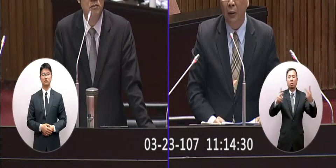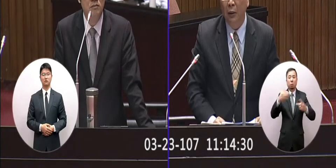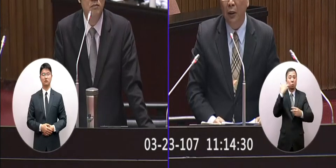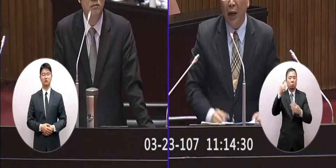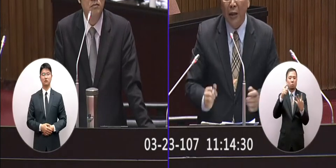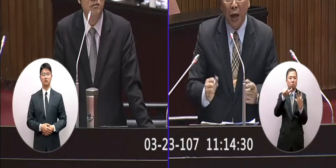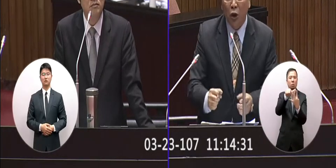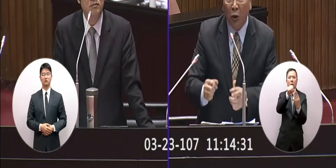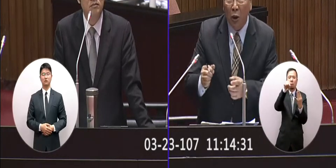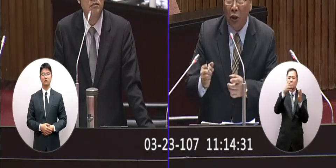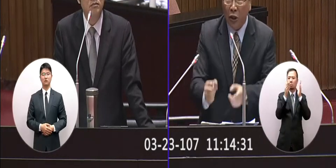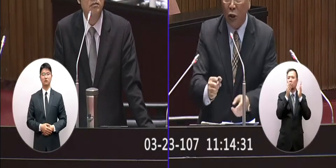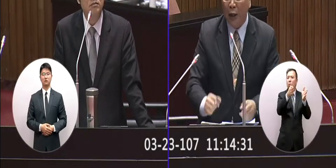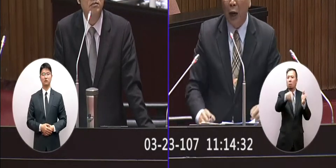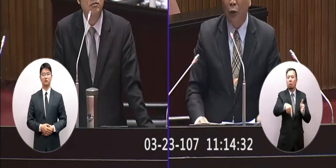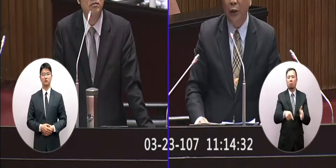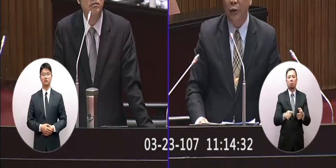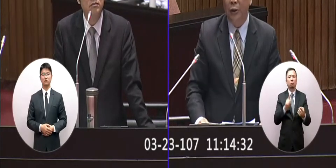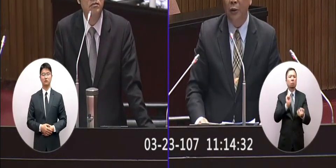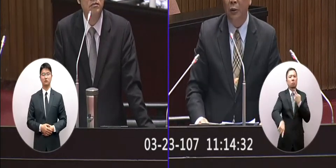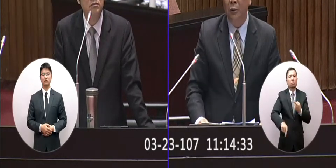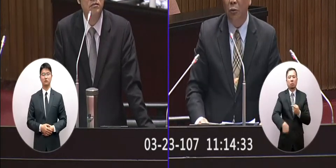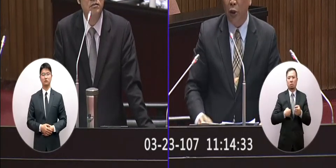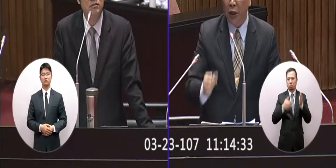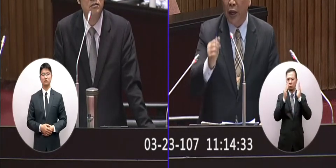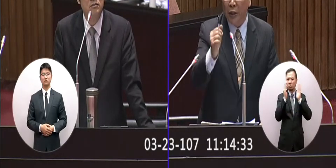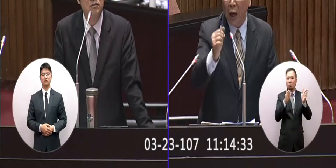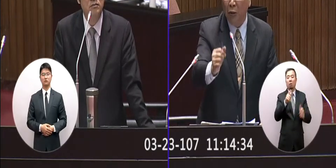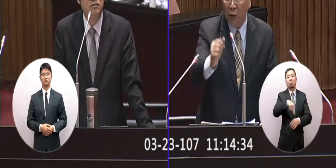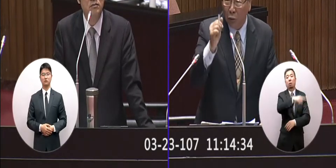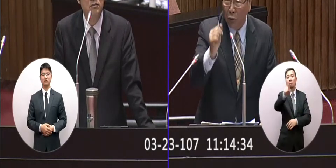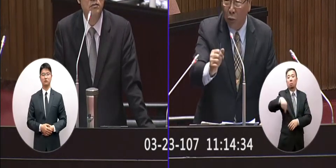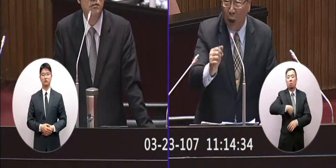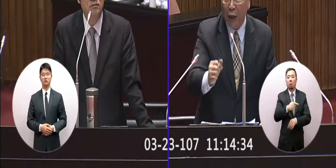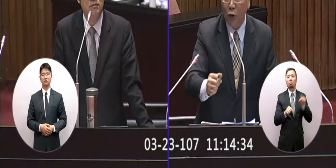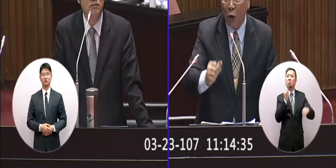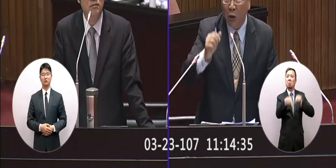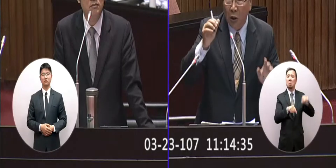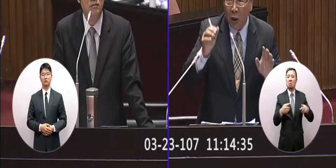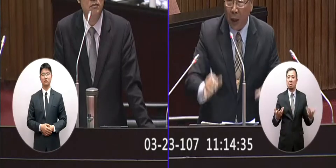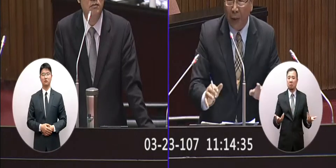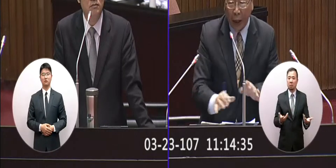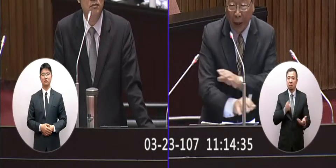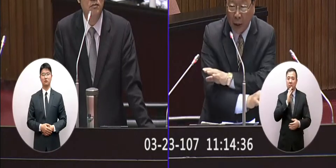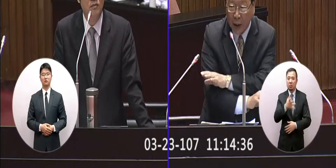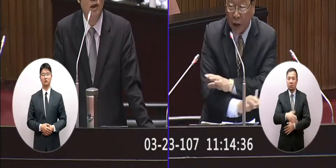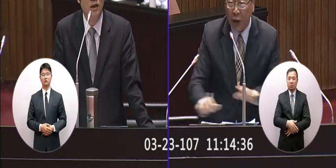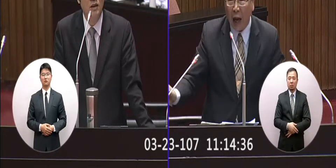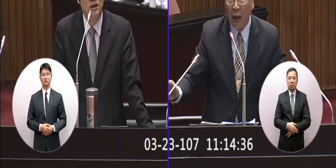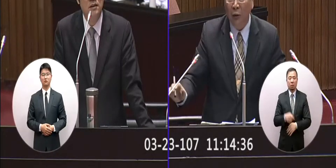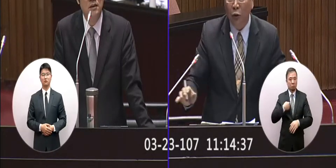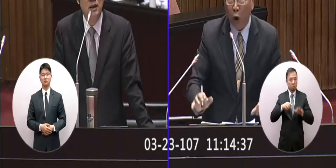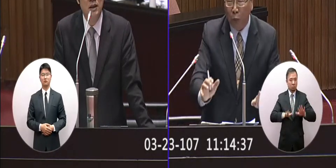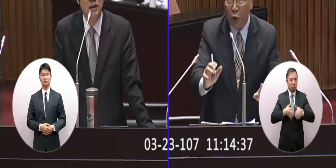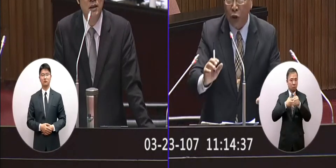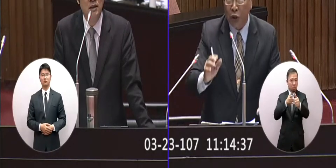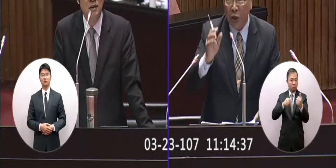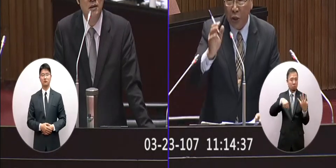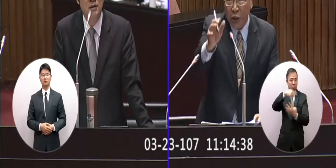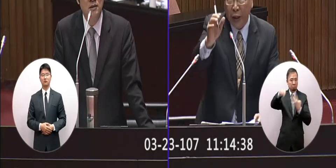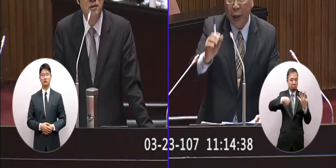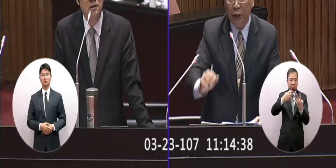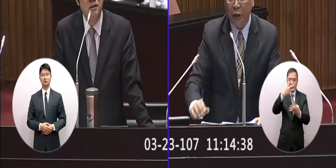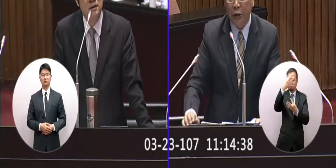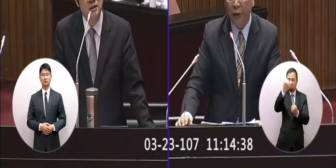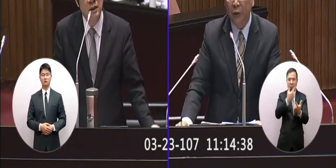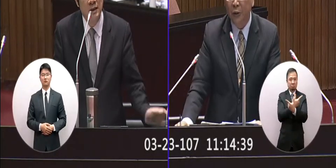改？那个教授柿子专挑软的吃，我今天只要问你说可不可以试样同步实施，